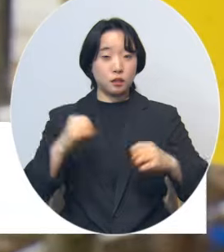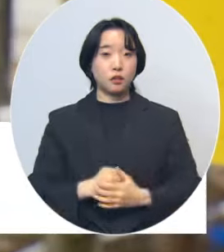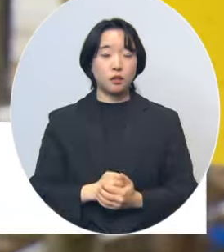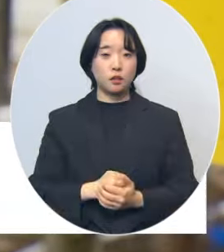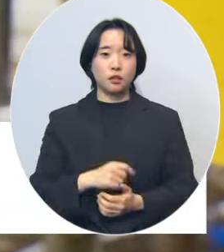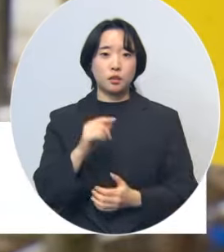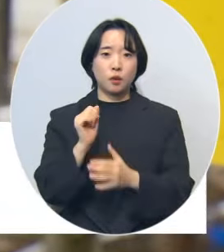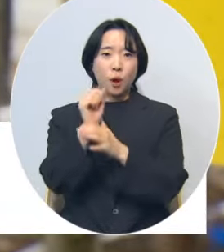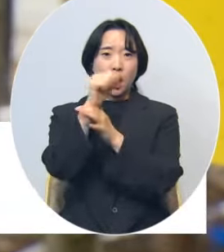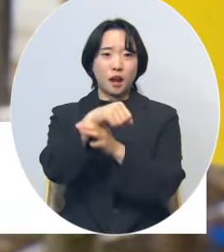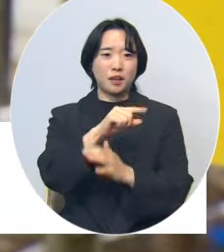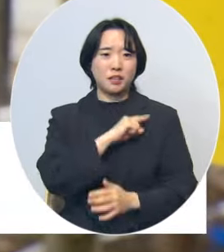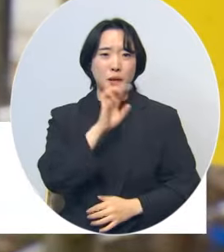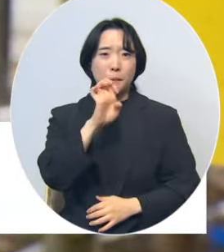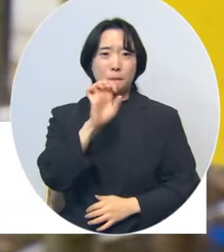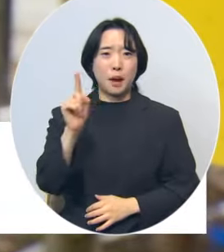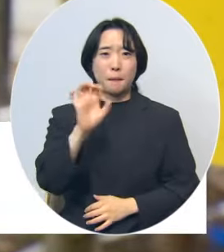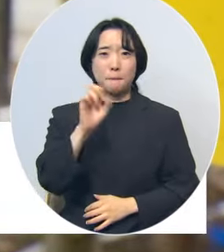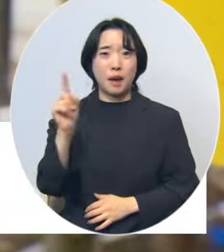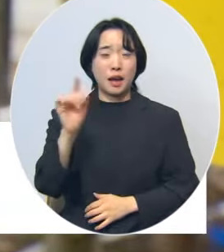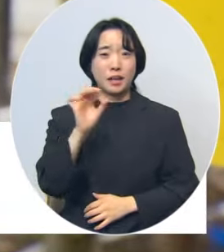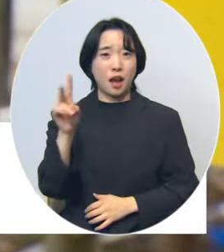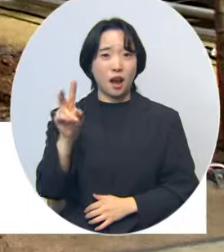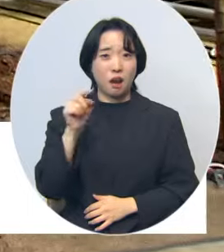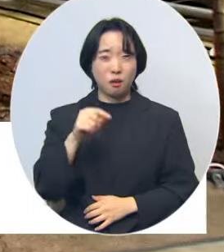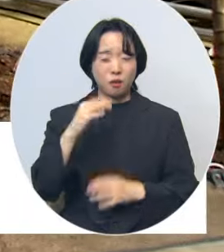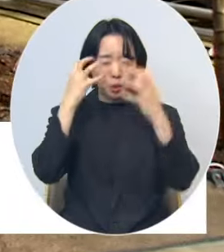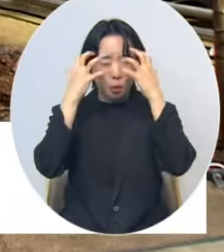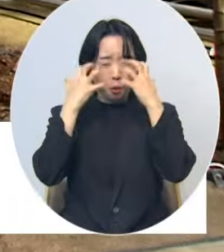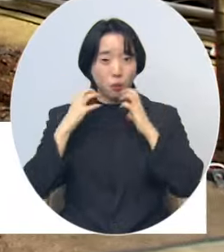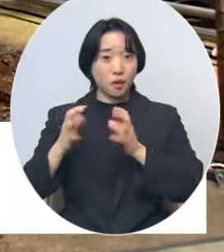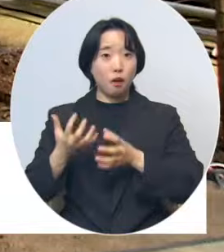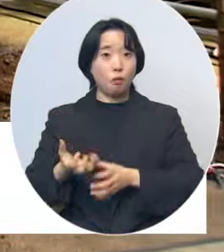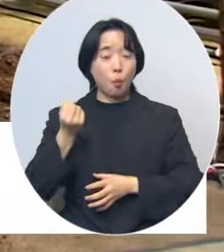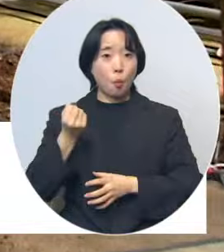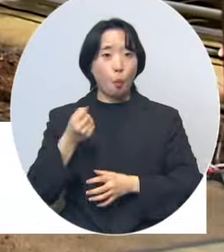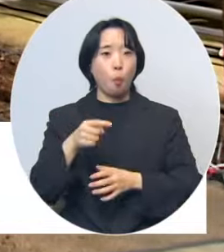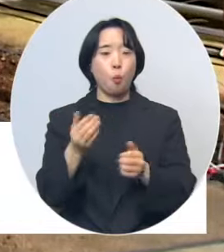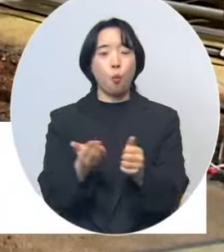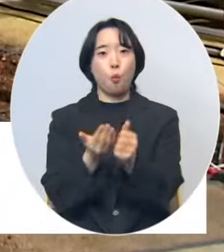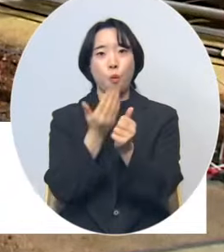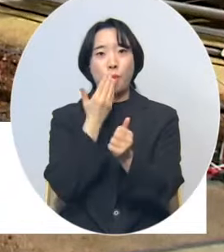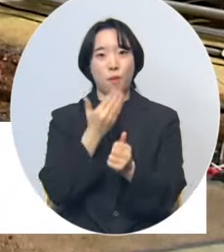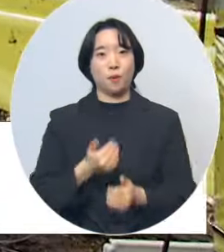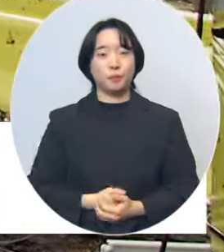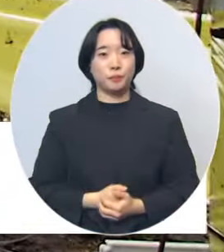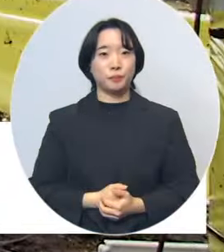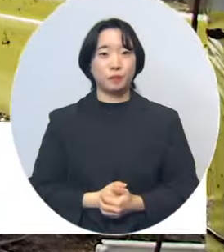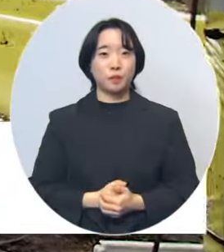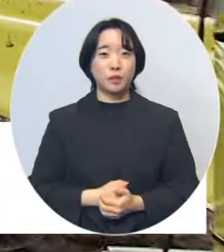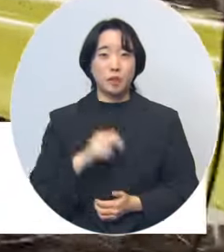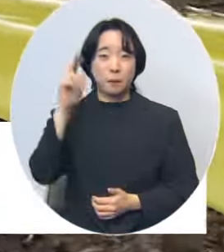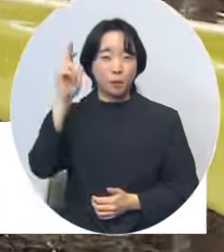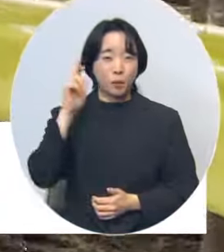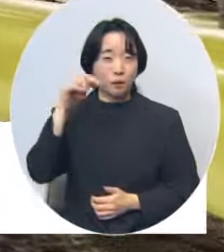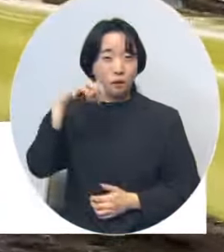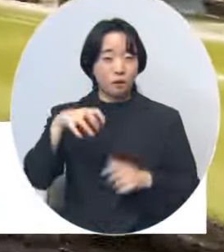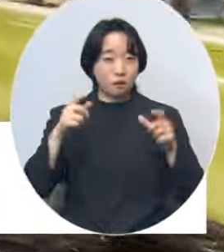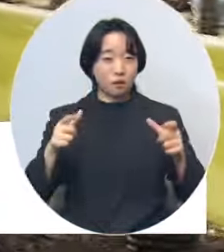파파야가 자라고 있습니다 농장 관계자는 지대가 높아 온도가 낮고 일조량이 부족한 포천에서